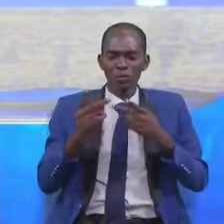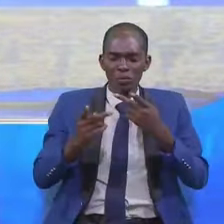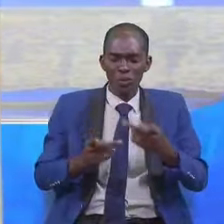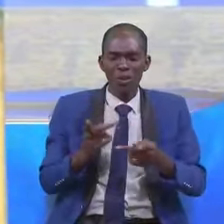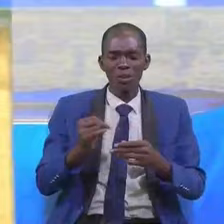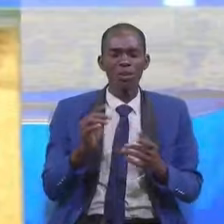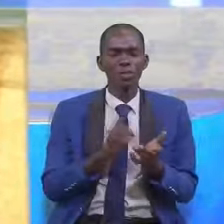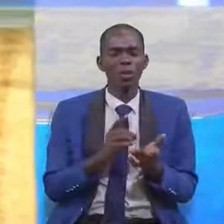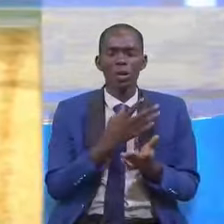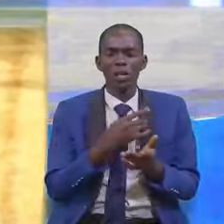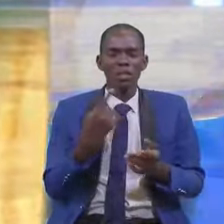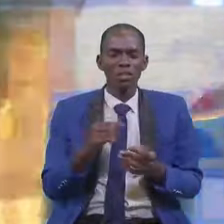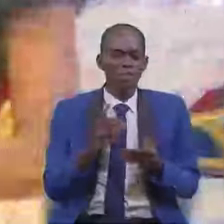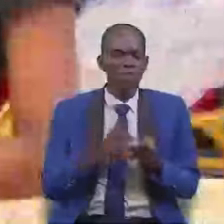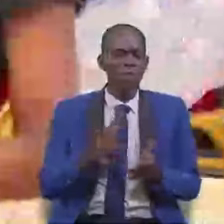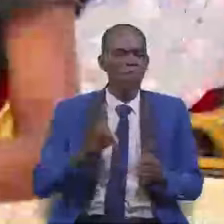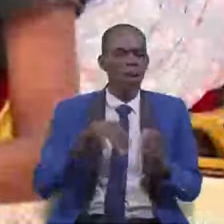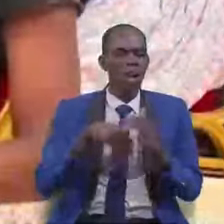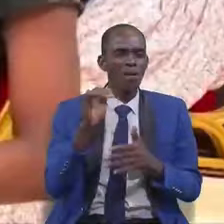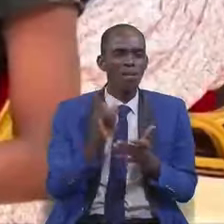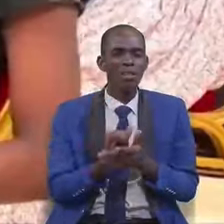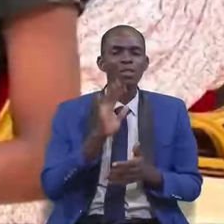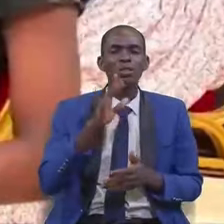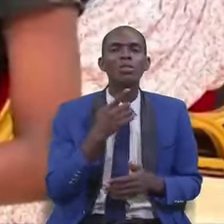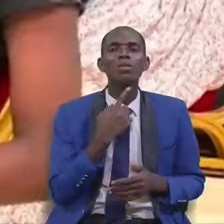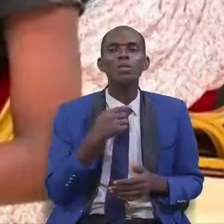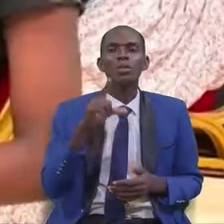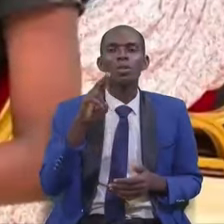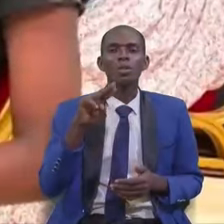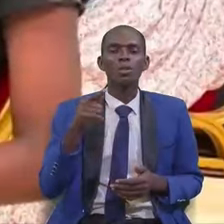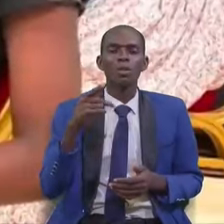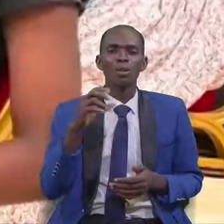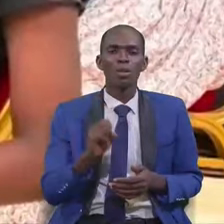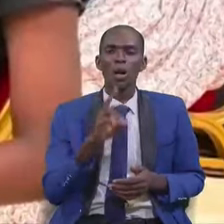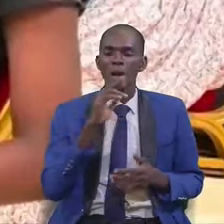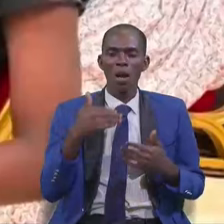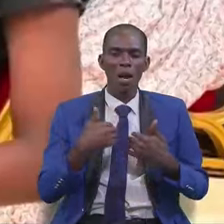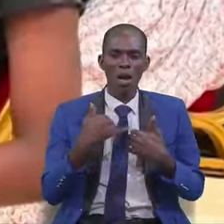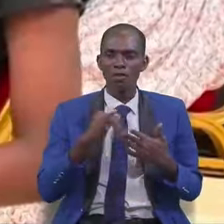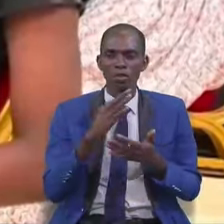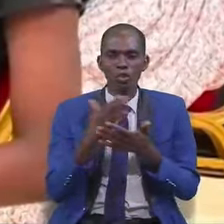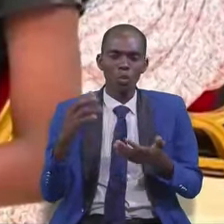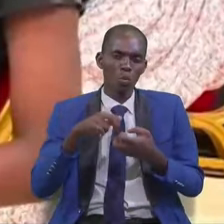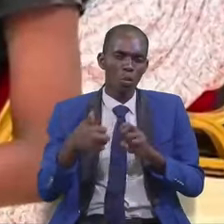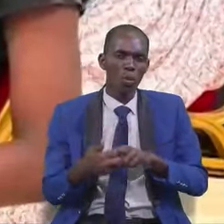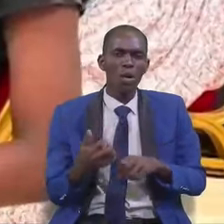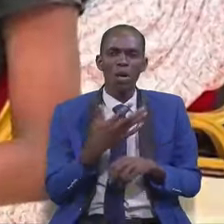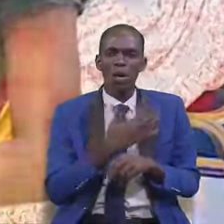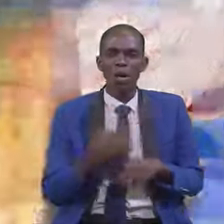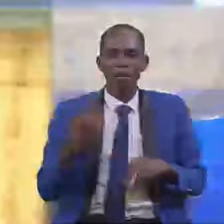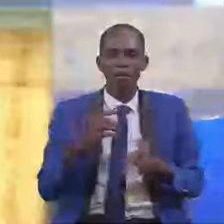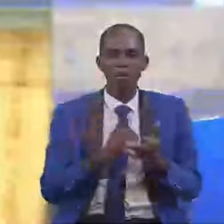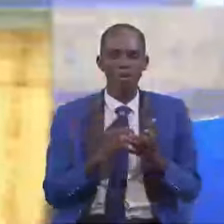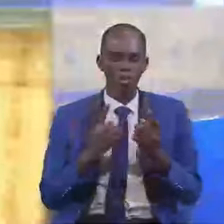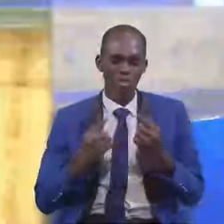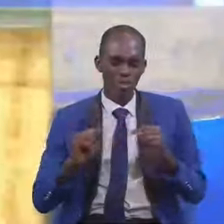vous êtes allé revisiter le docteur. Il a vu que vos poumons ont des problèmes. Il a essayé de